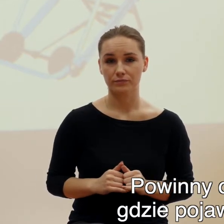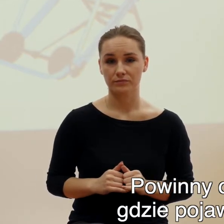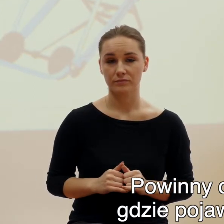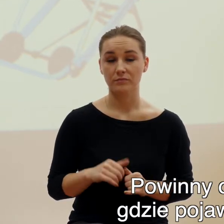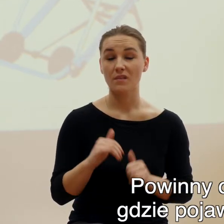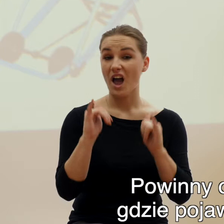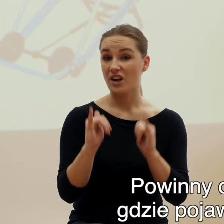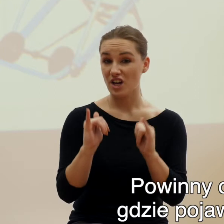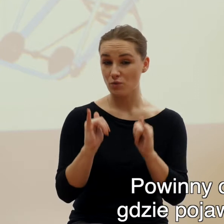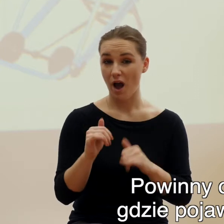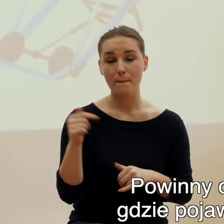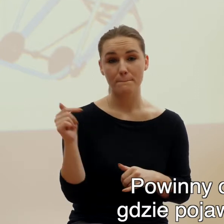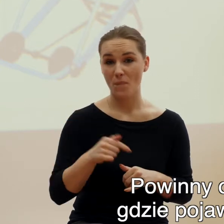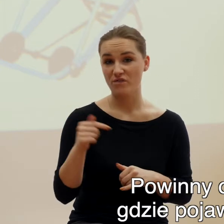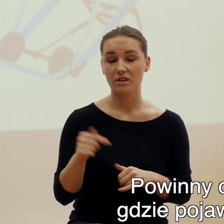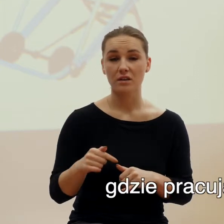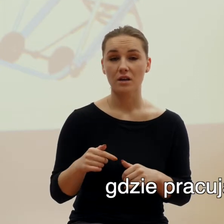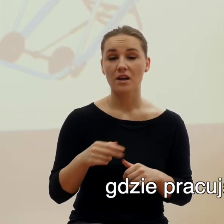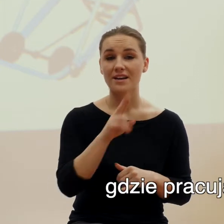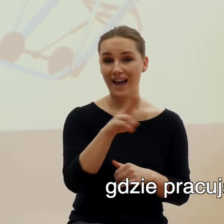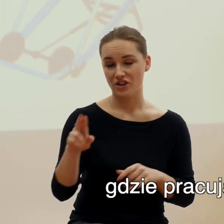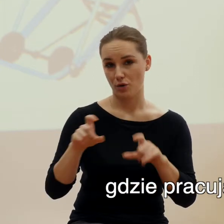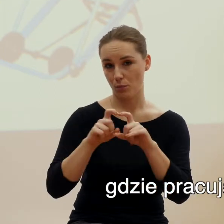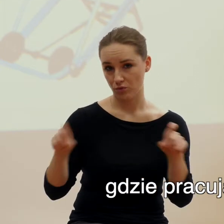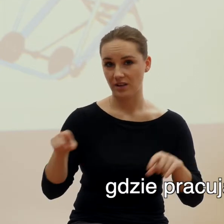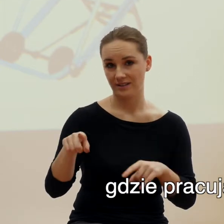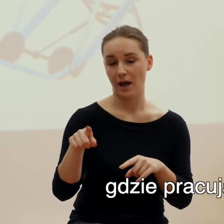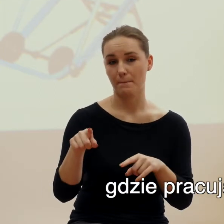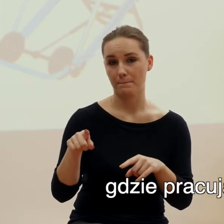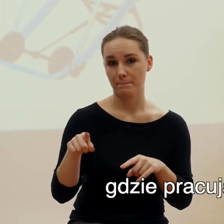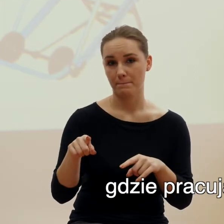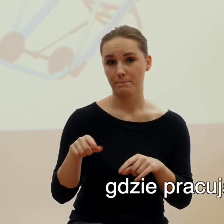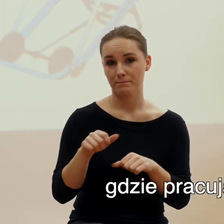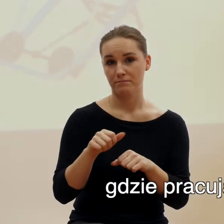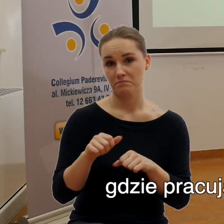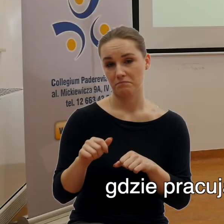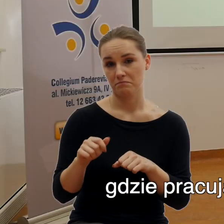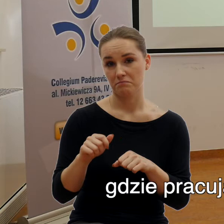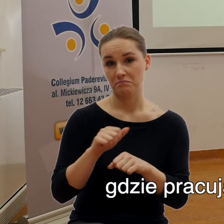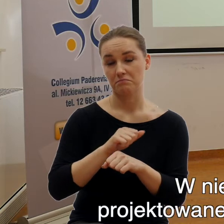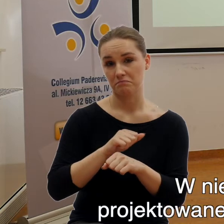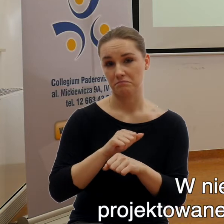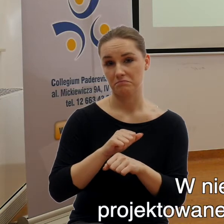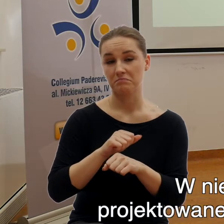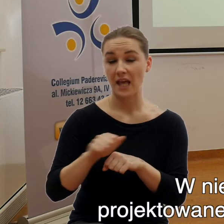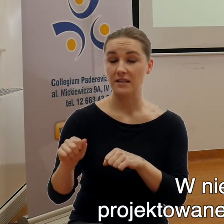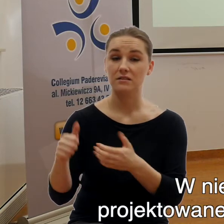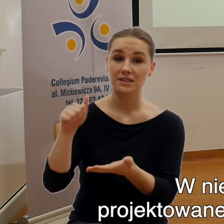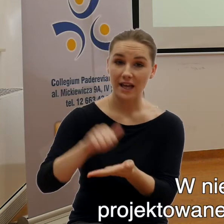pojawiają się, gdzie w zajęciach uczestniczą, gdzie pracują osoby z niepełnosprawnością ruchową. W